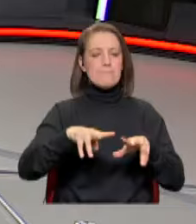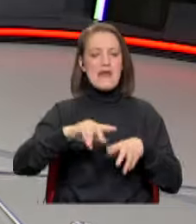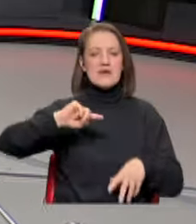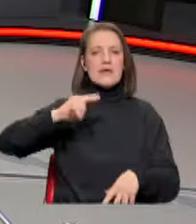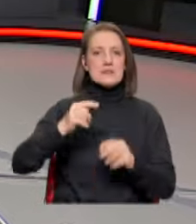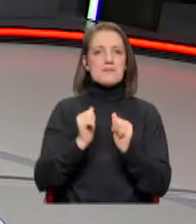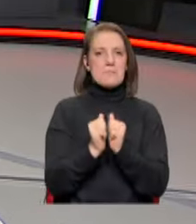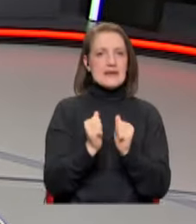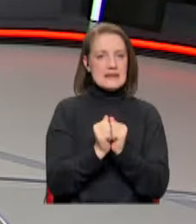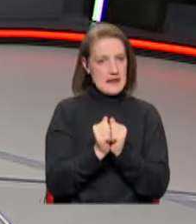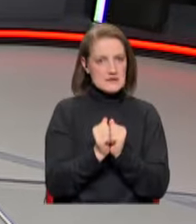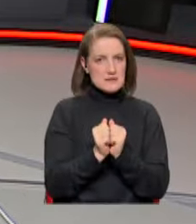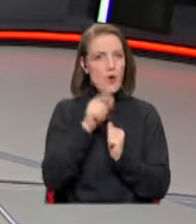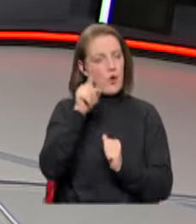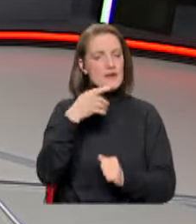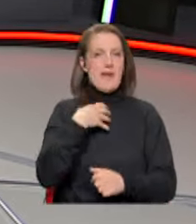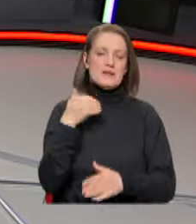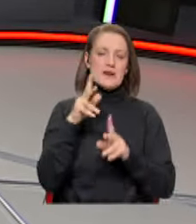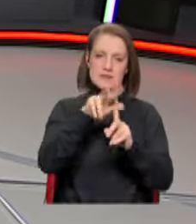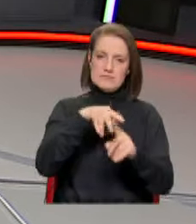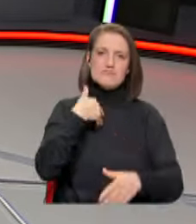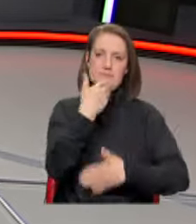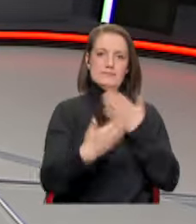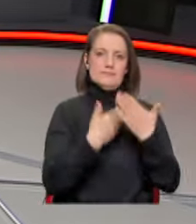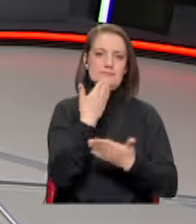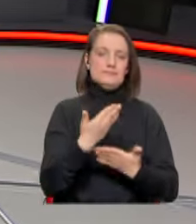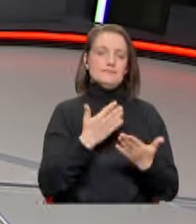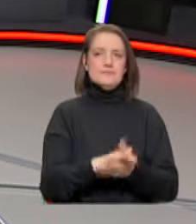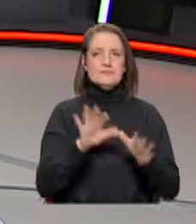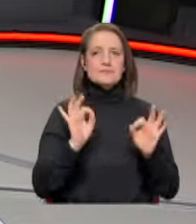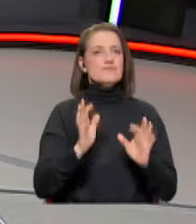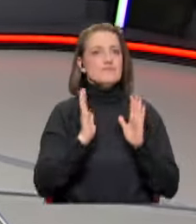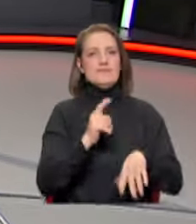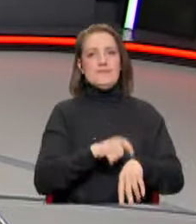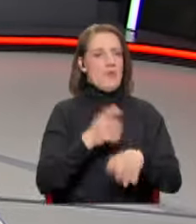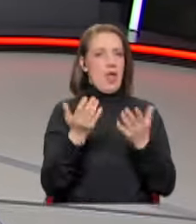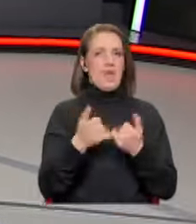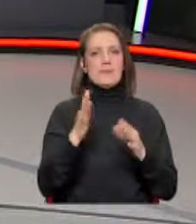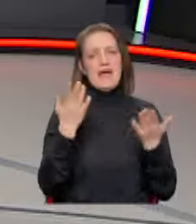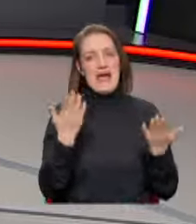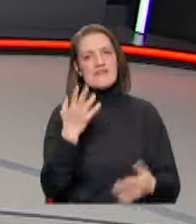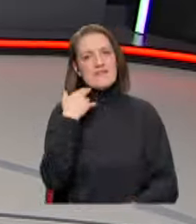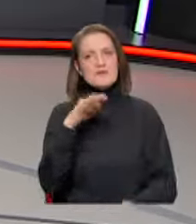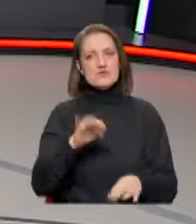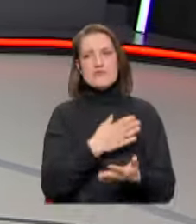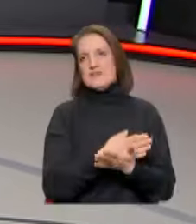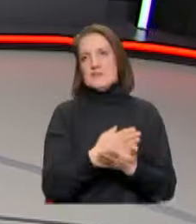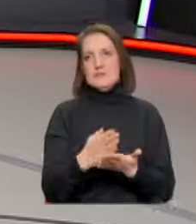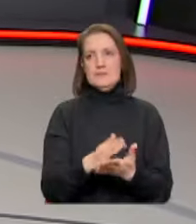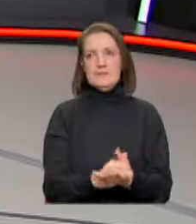yıldırım'la birlikteyiz orada anlatacağız şimdi çok fazla vaktinizi almayın Evet efendim devam